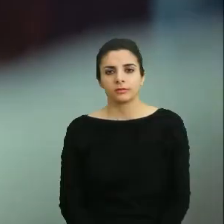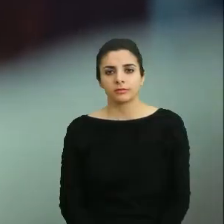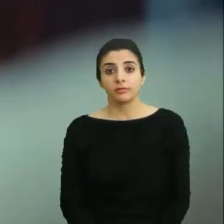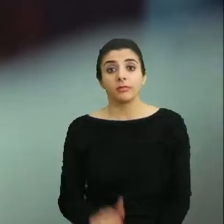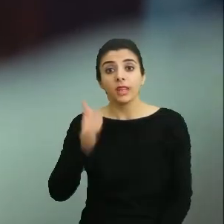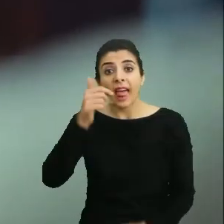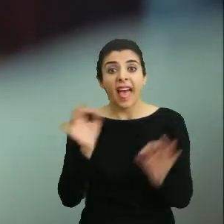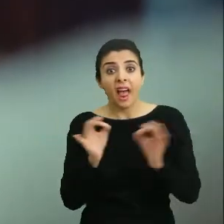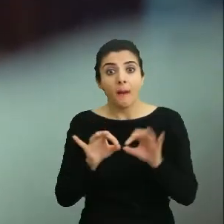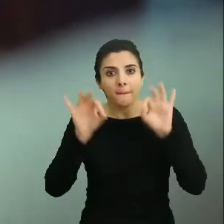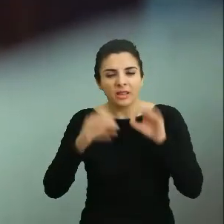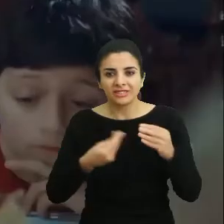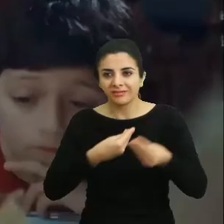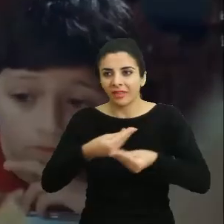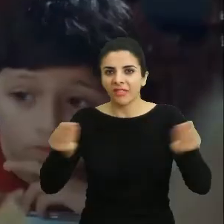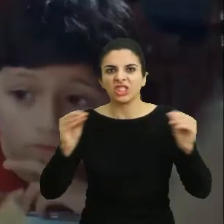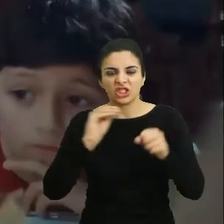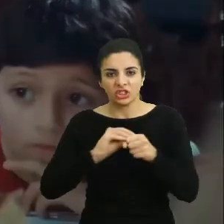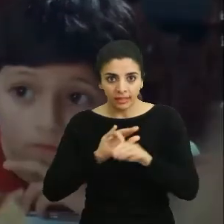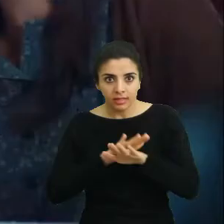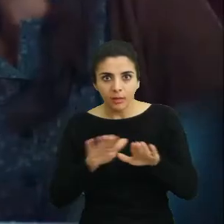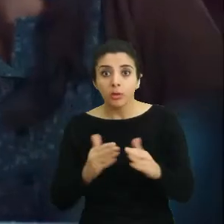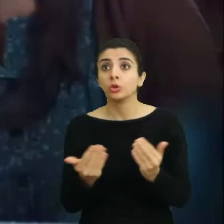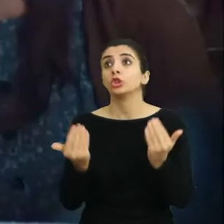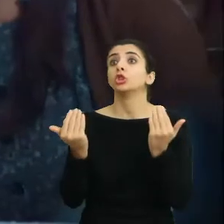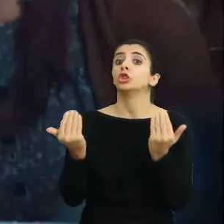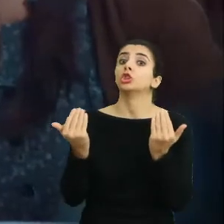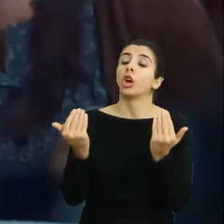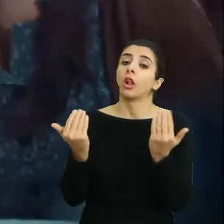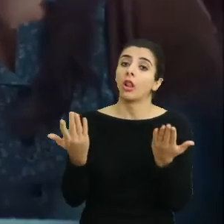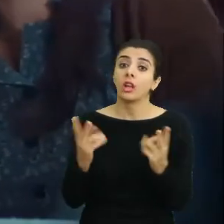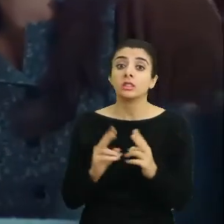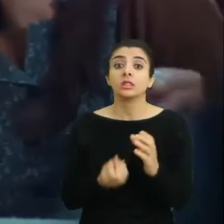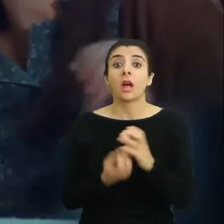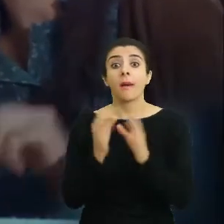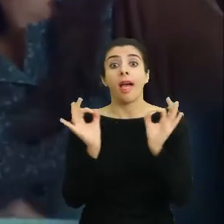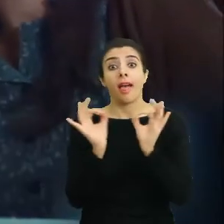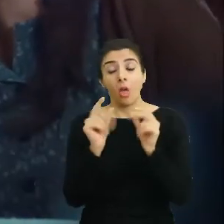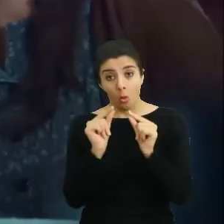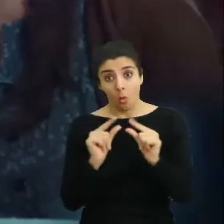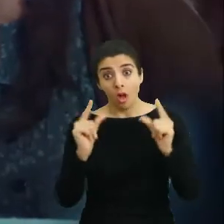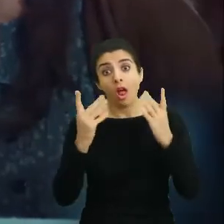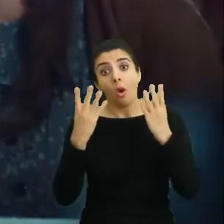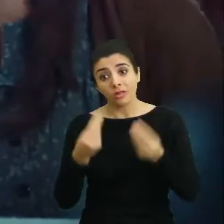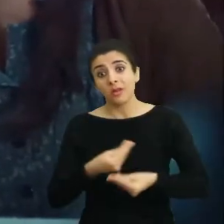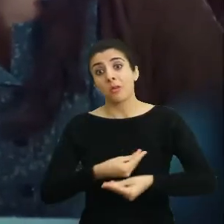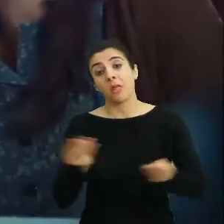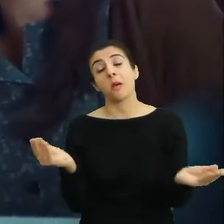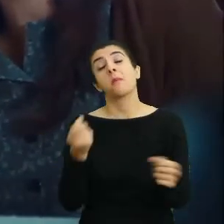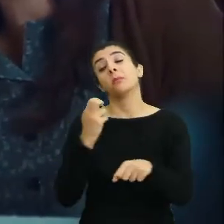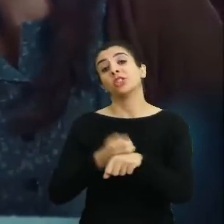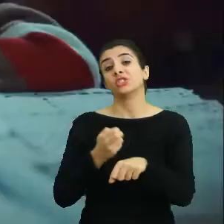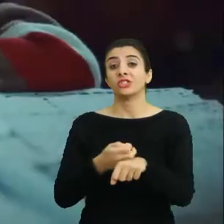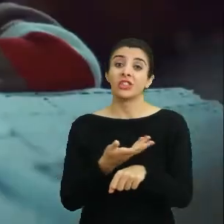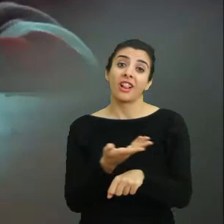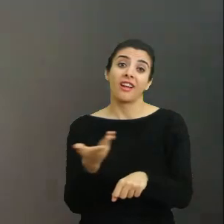Yarın erkenden başlarız dağıtmaya, tamam mı? İnşallah. Sabah erken kalkarsanız dağıtırız.